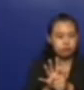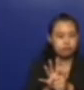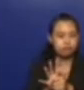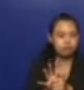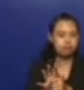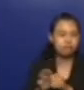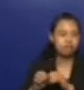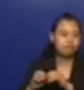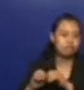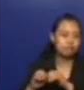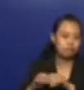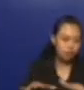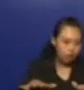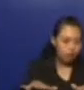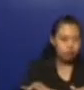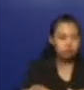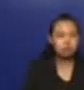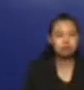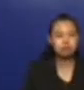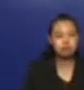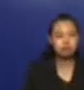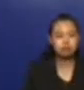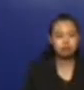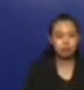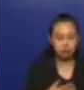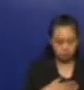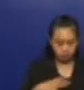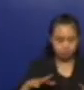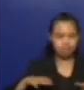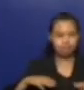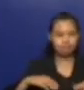หรือโควิด-19ผมเห็นด้วย